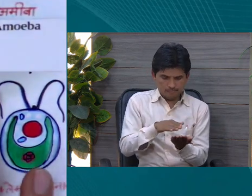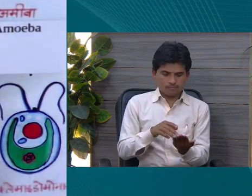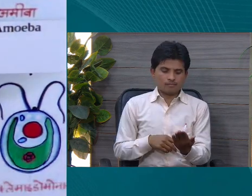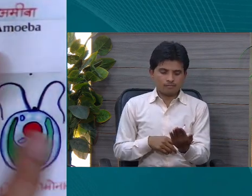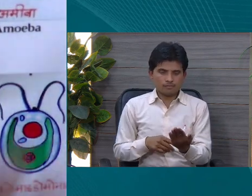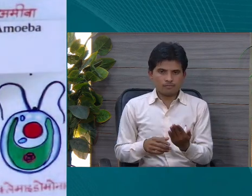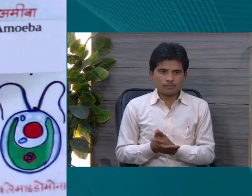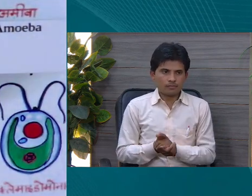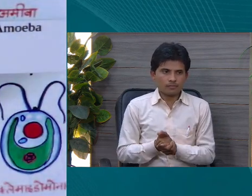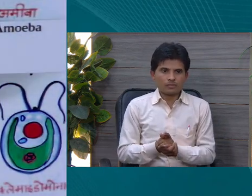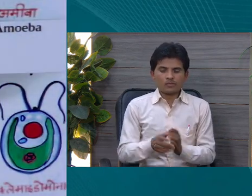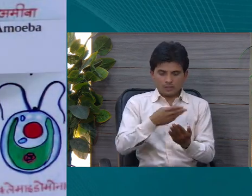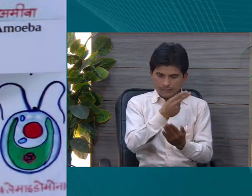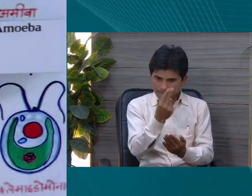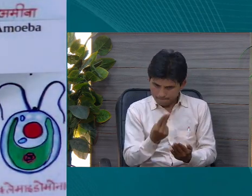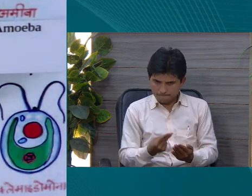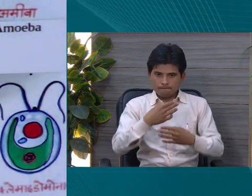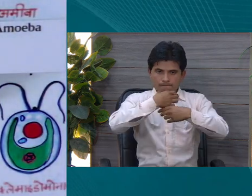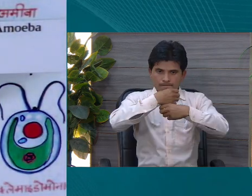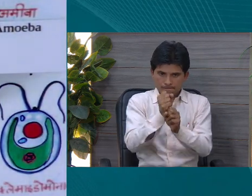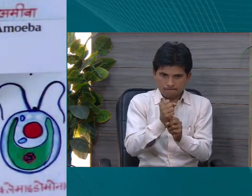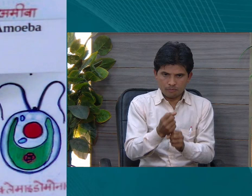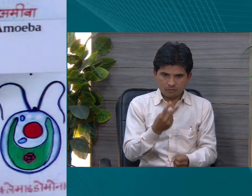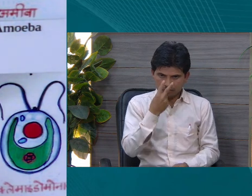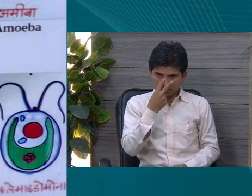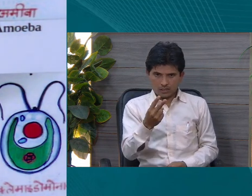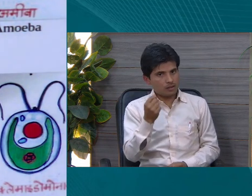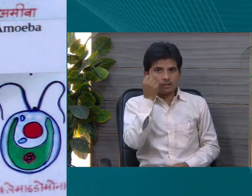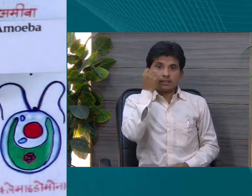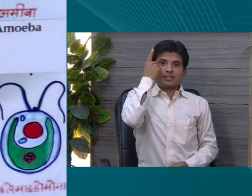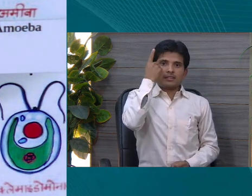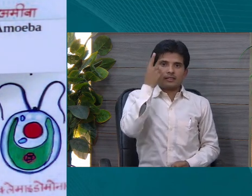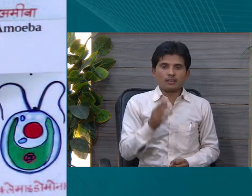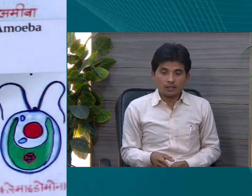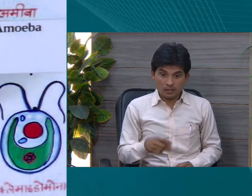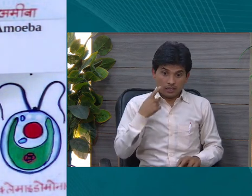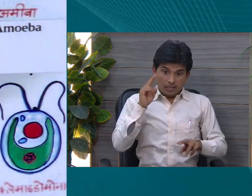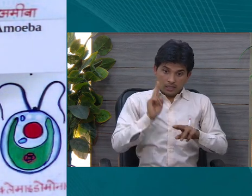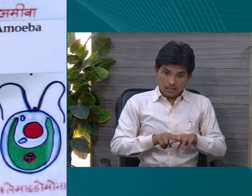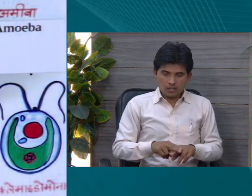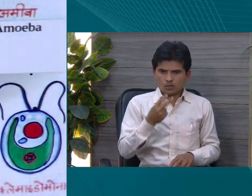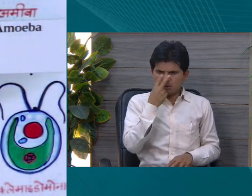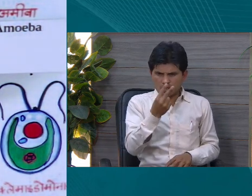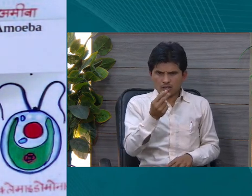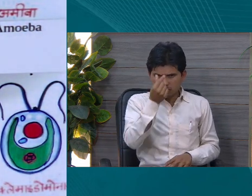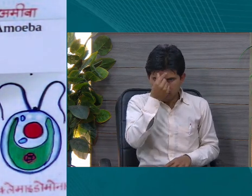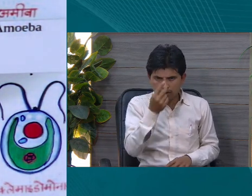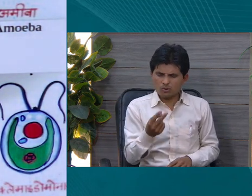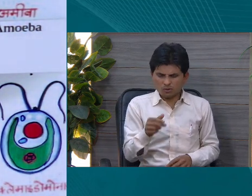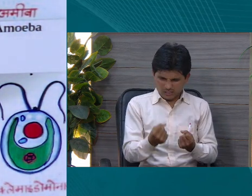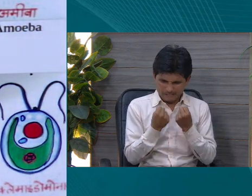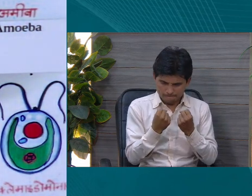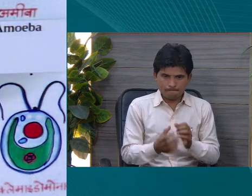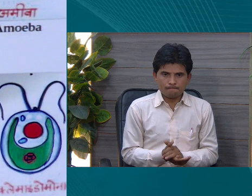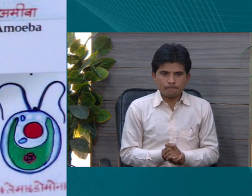को रखा हुआ है इसके ऊपर यह ड्राइंग बनी भेजो कि देखेंगे बच्चे प्रसिद्ध कर सकते हैं लेकिन जो बच्चा देख सकता उसके लिए प्रसिद्ध करना मुश्किल है तो बहुत